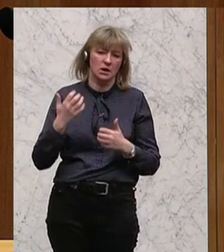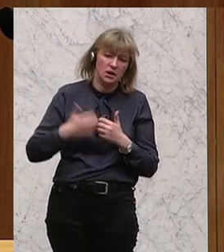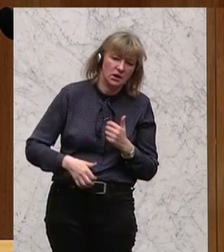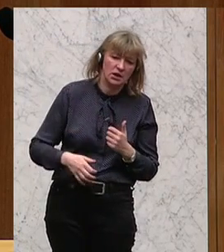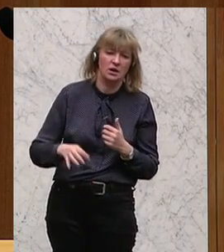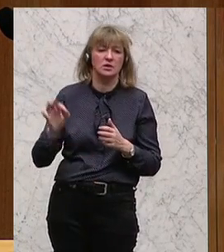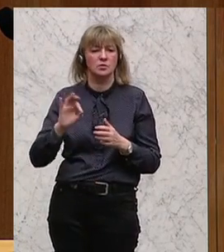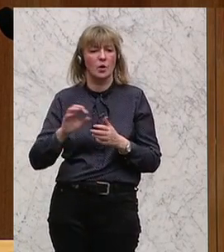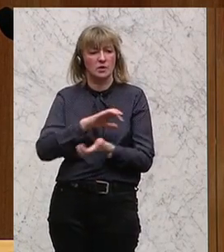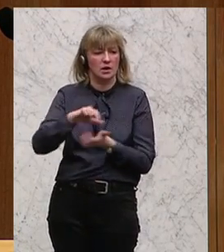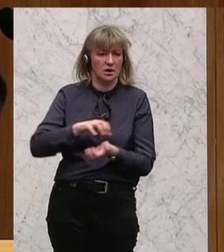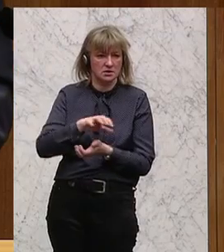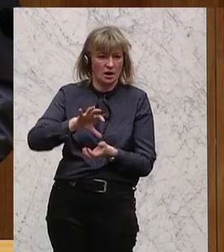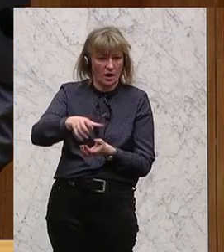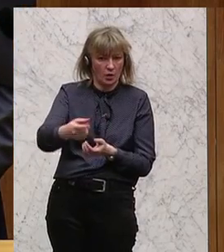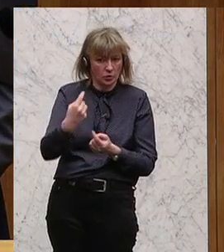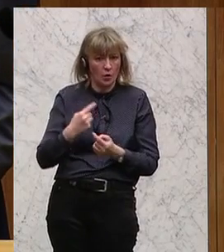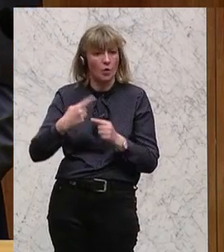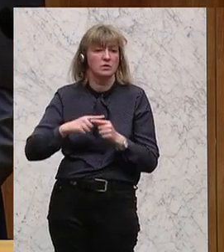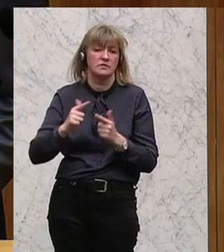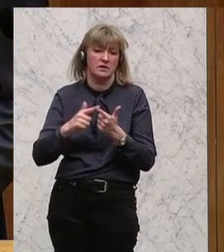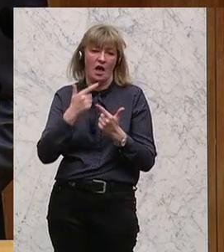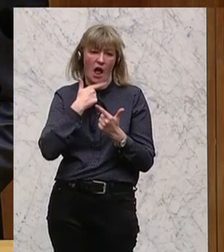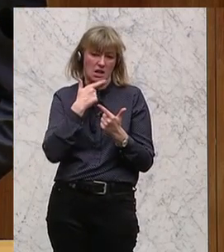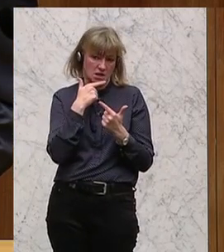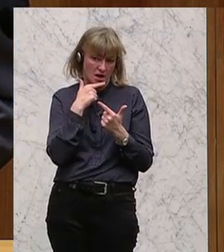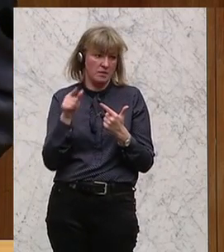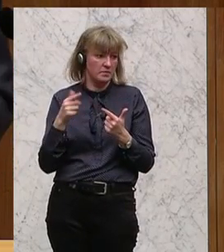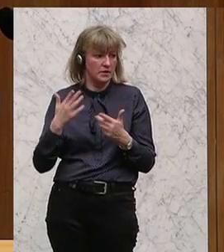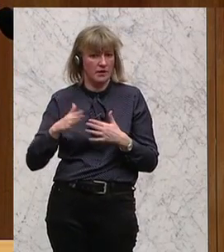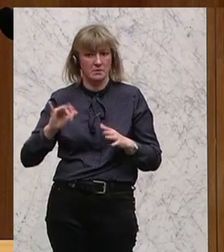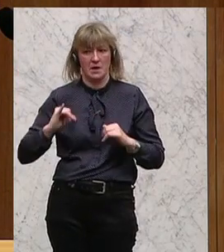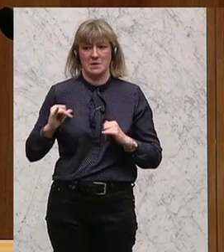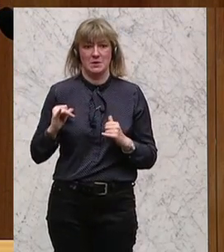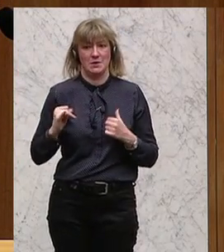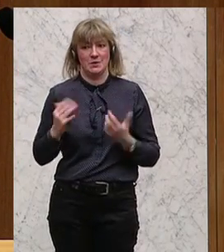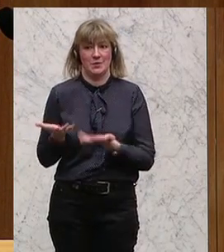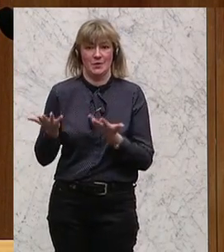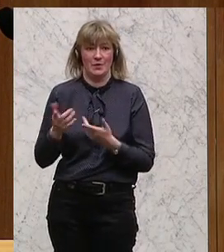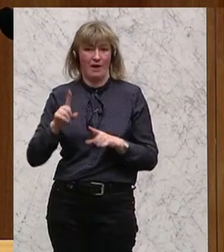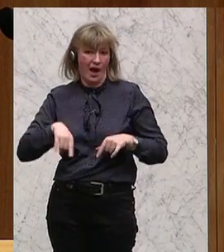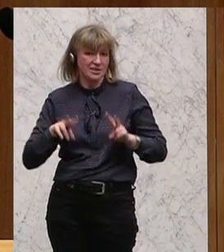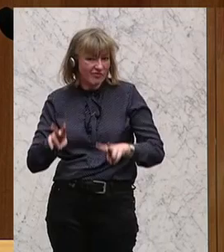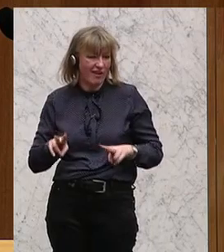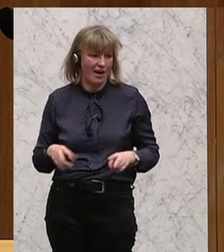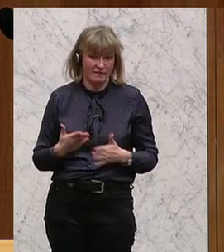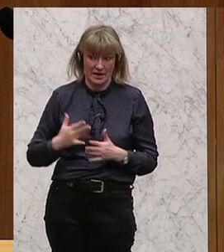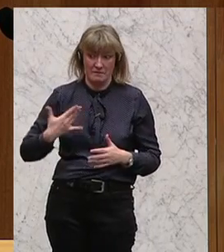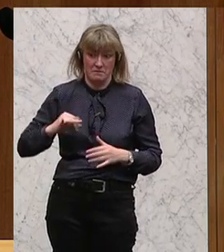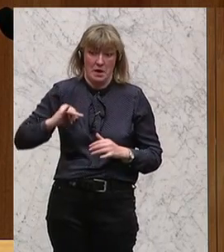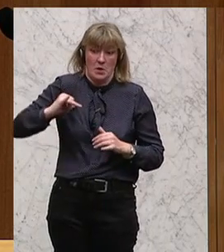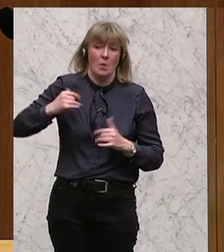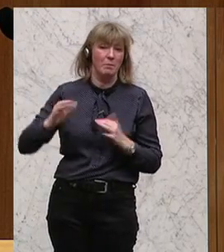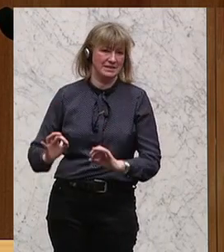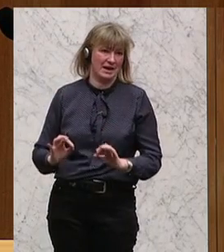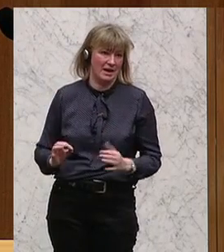oder Krisenregionen kommt. Und das zweite ist das Alter, in dem man sich ein bisschen jünger macht, möglicherweise, als man tatsächlich ist. Also je jünger, desto